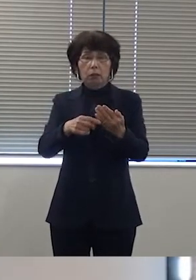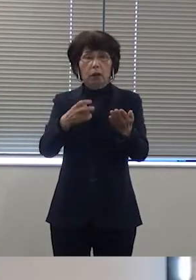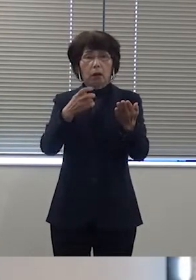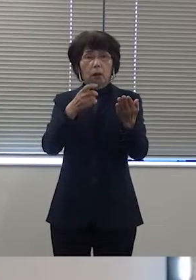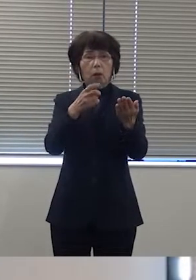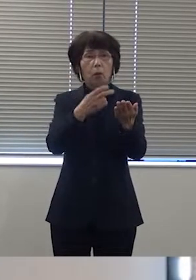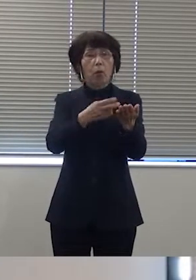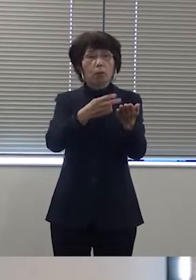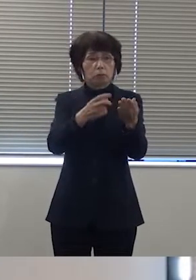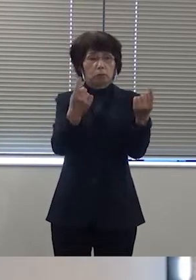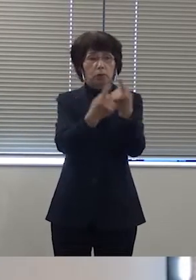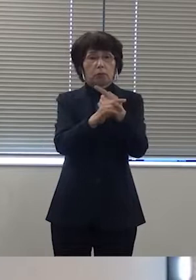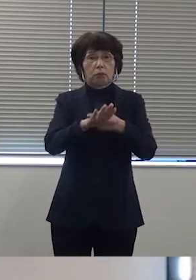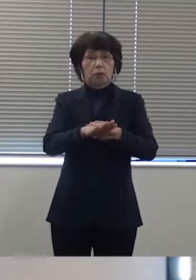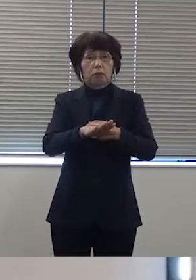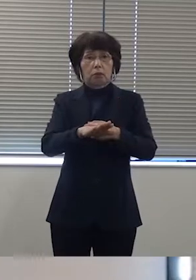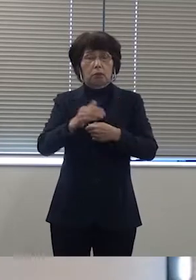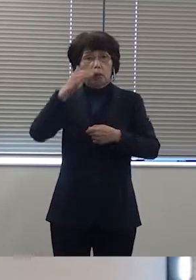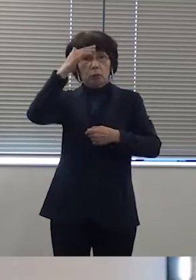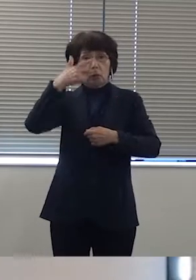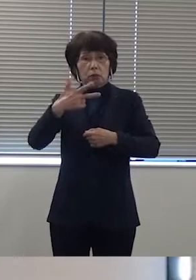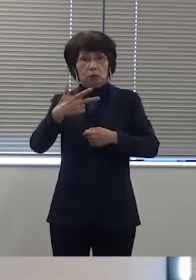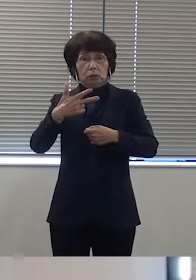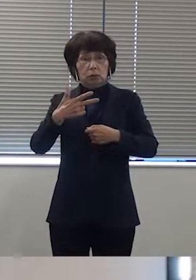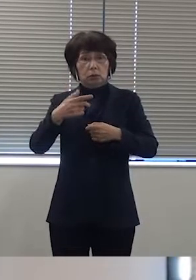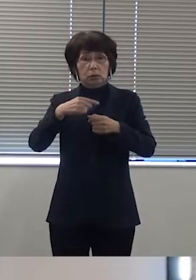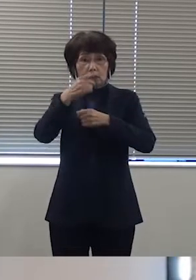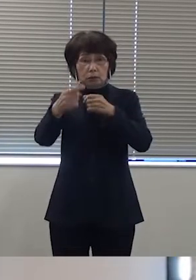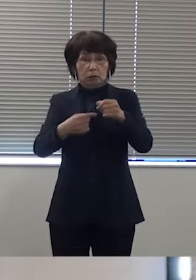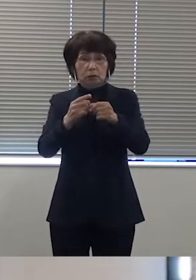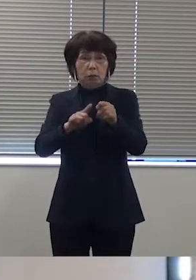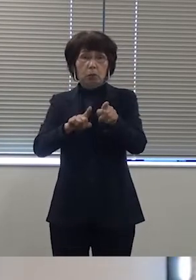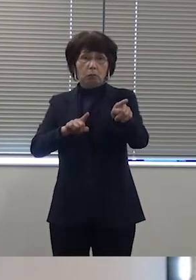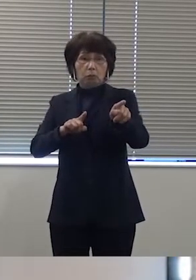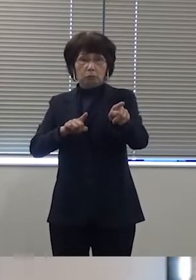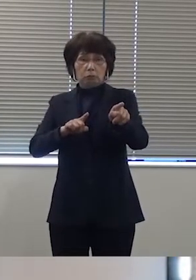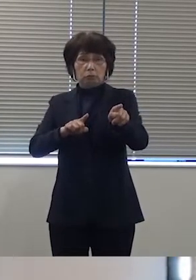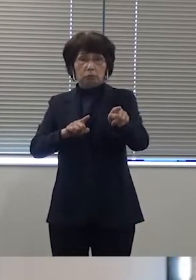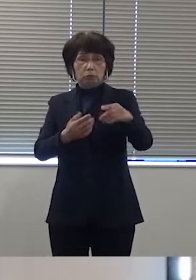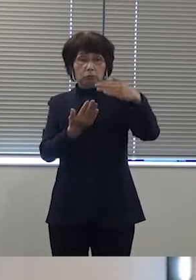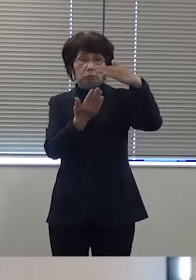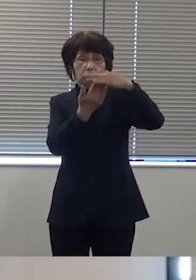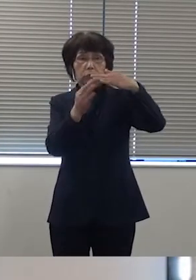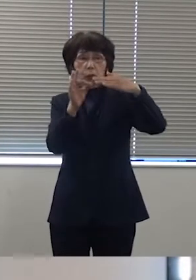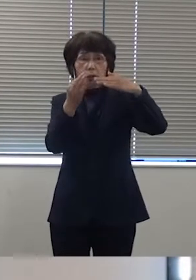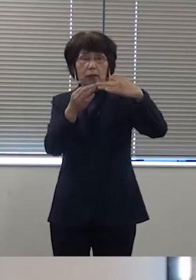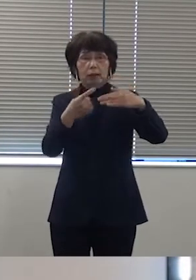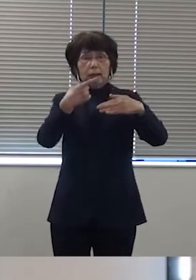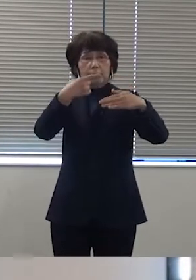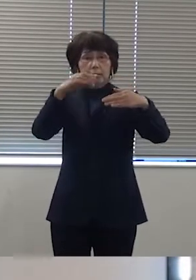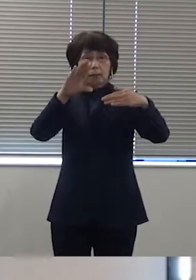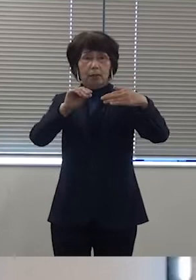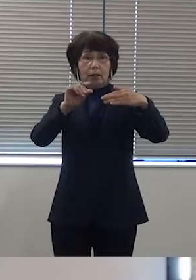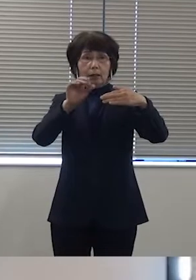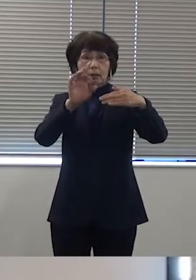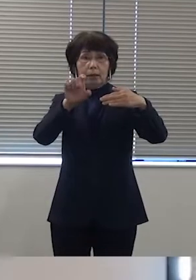年遅れにしてましたが、上限額については1万円の引き上げということにさせていただきたいと思います。で